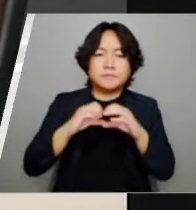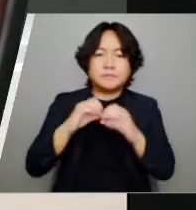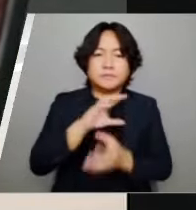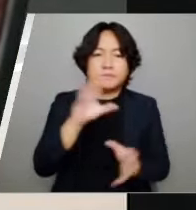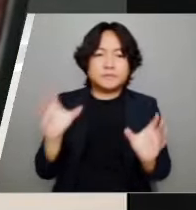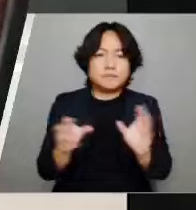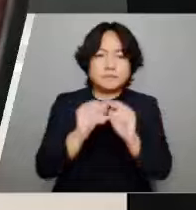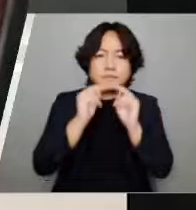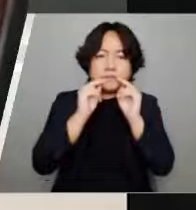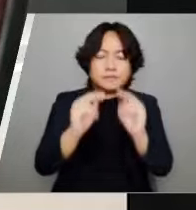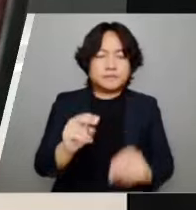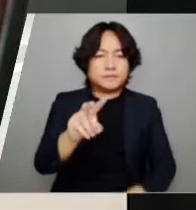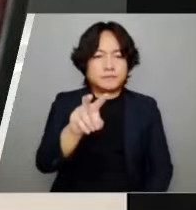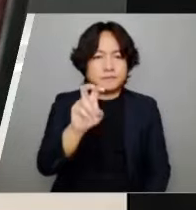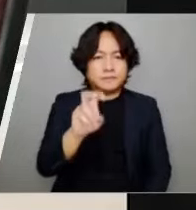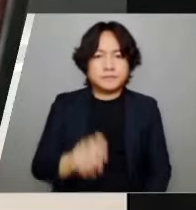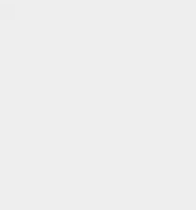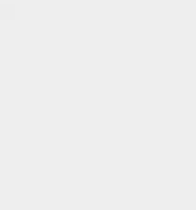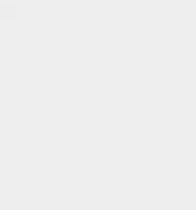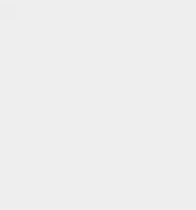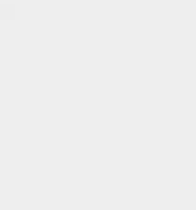inyo saksi